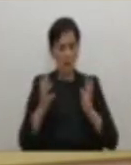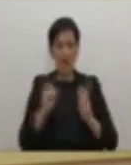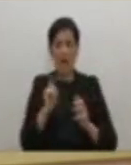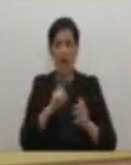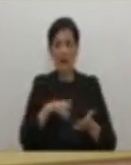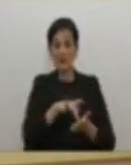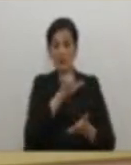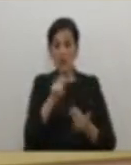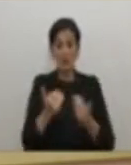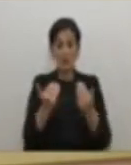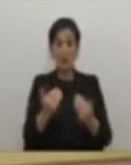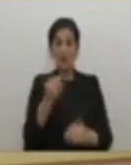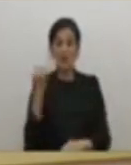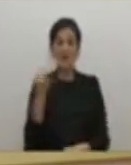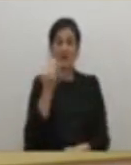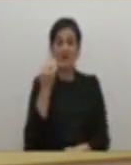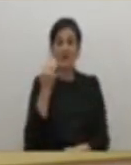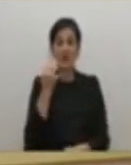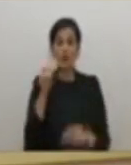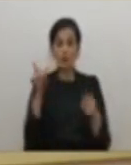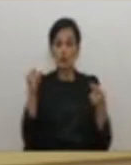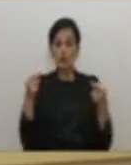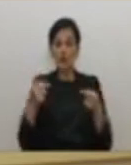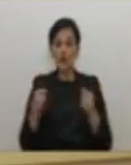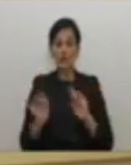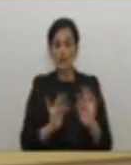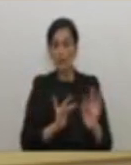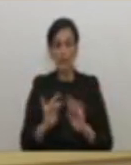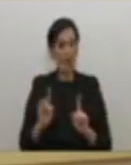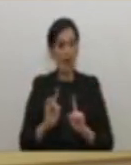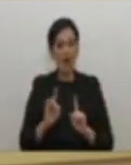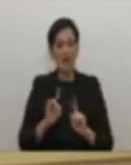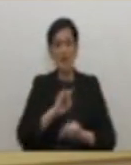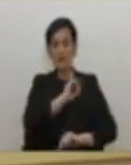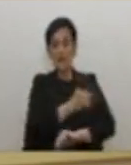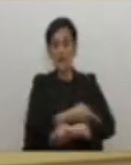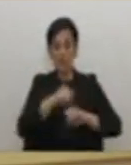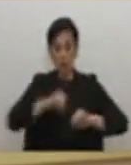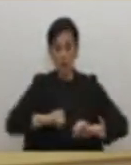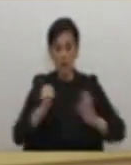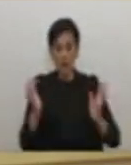მოქალაქეების ინტერესების, ესე იგი, შესაბამისად მოქმედებაზე, არამედ ძალაუფლების შენარჩუნებაზე. მადლობა.